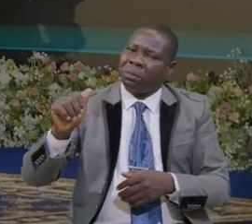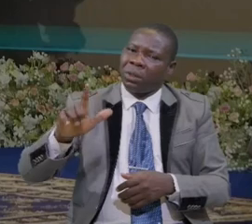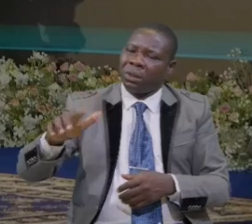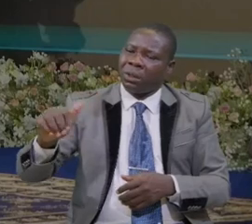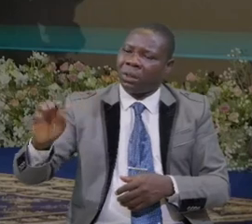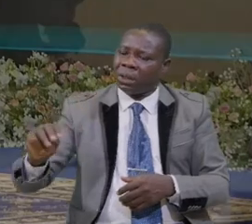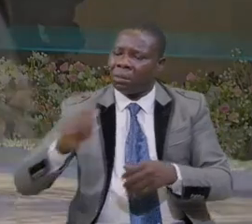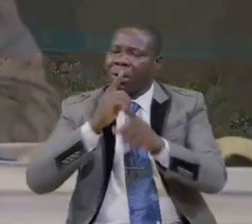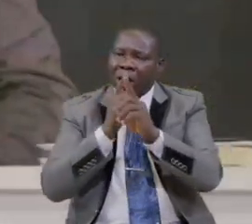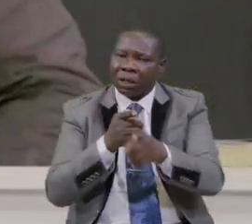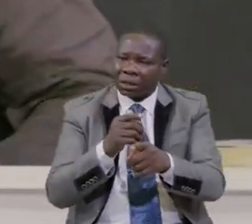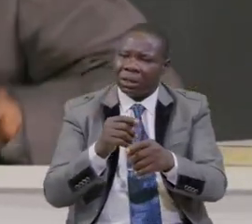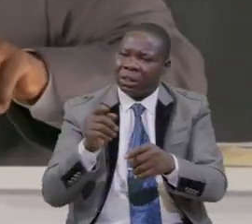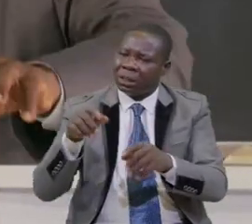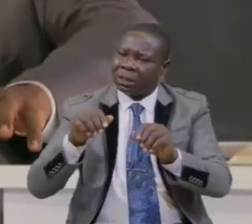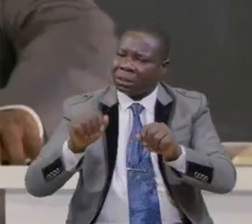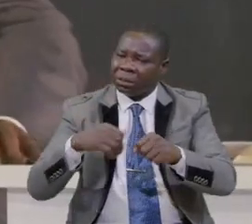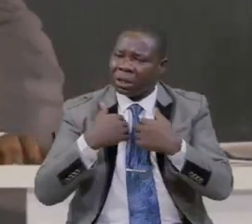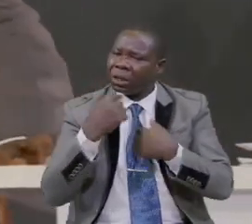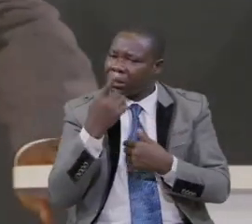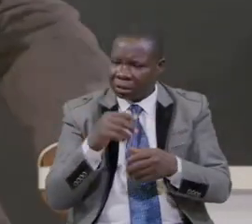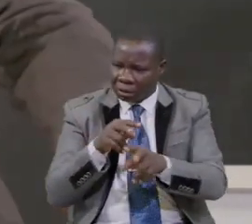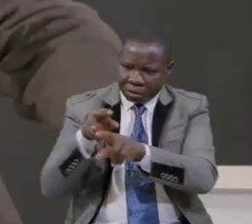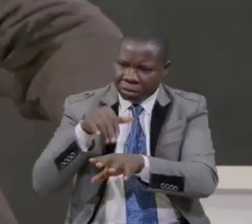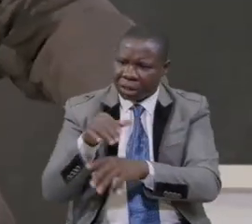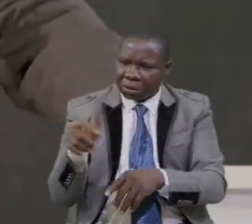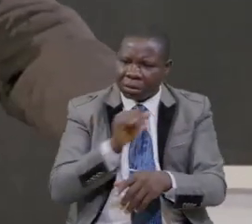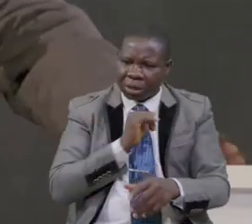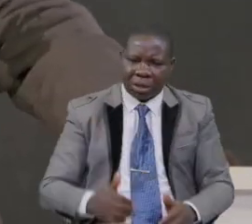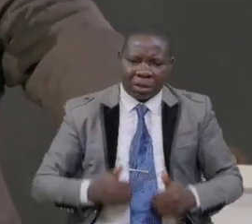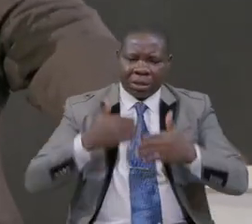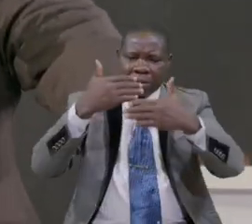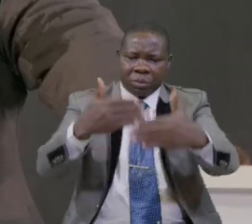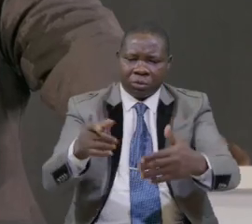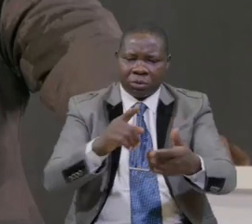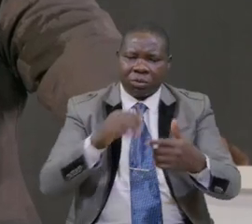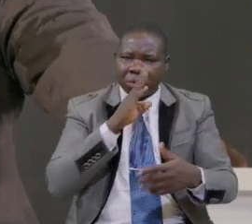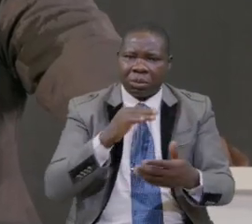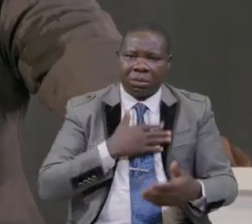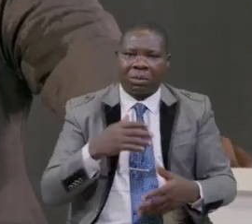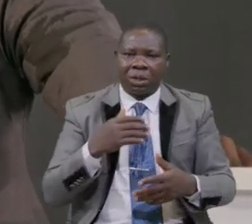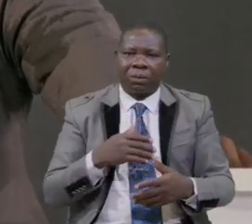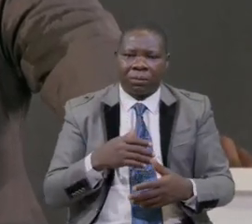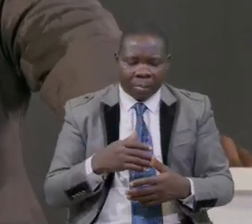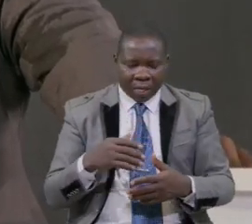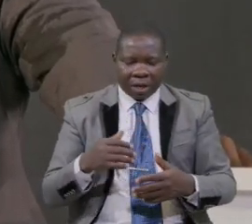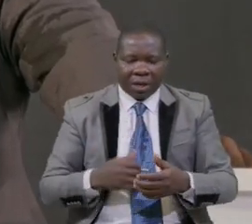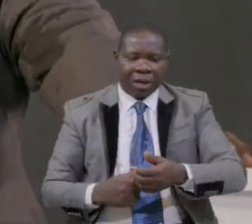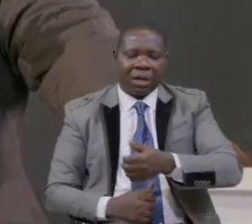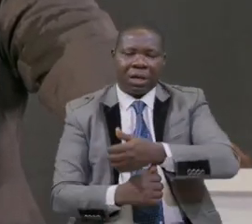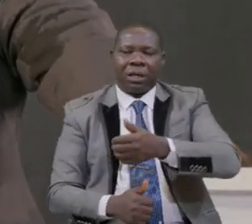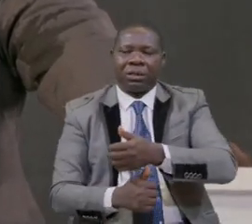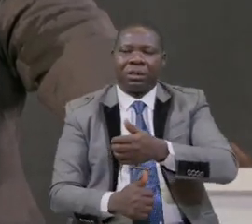Balaam pouvait dire, oh, regardez l'ânesse là, je te fais la promotion, tu seras mon assistant